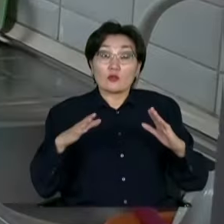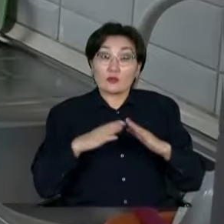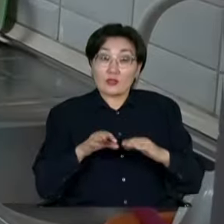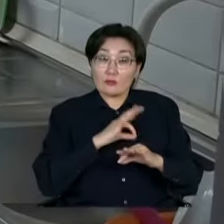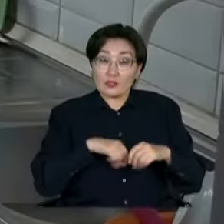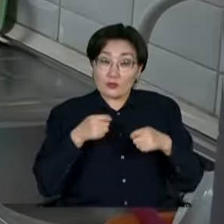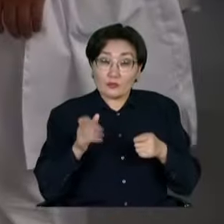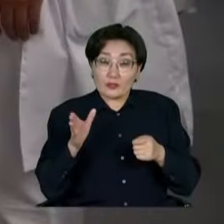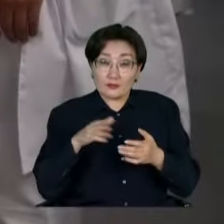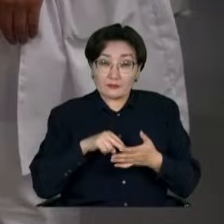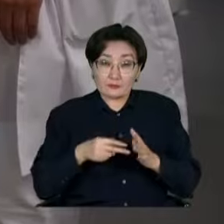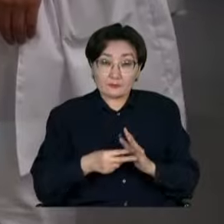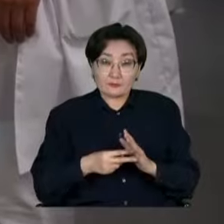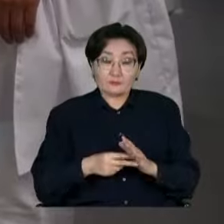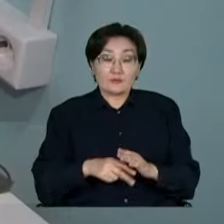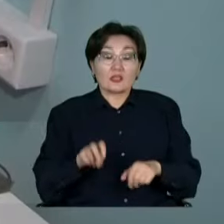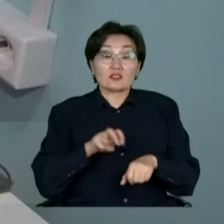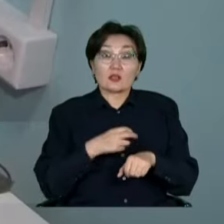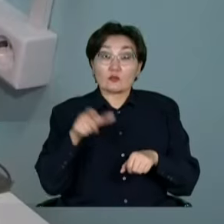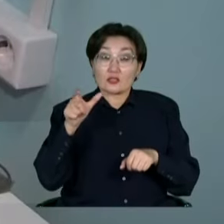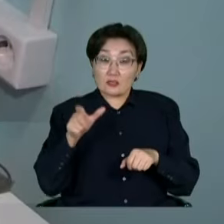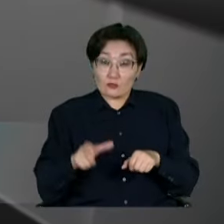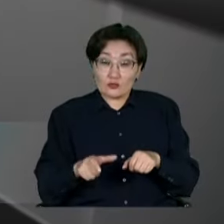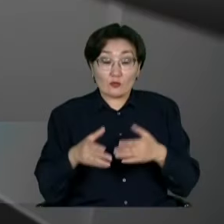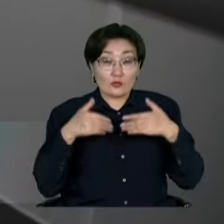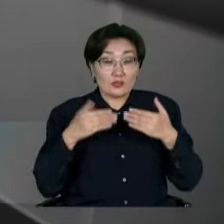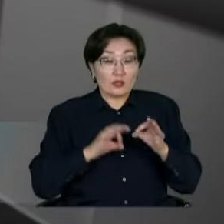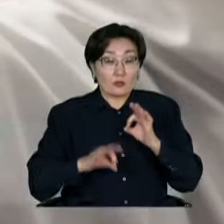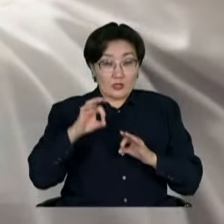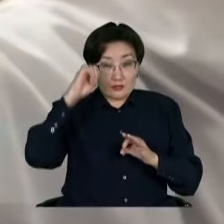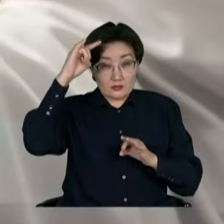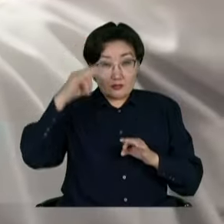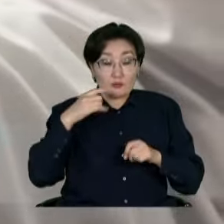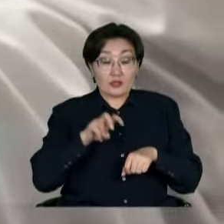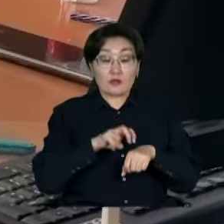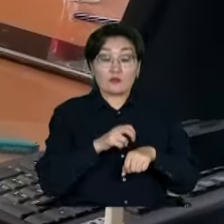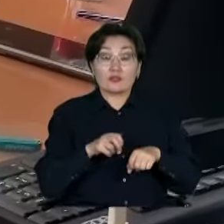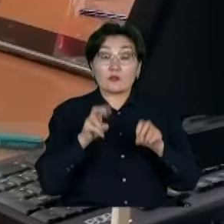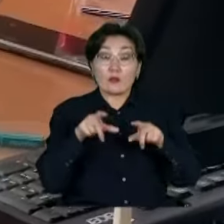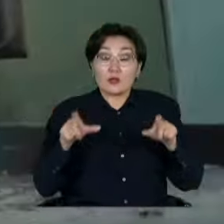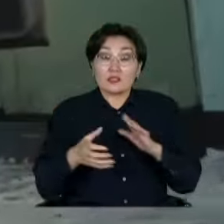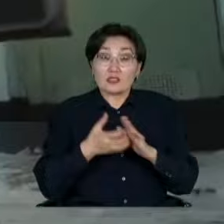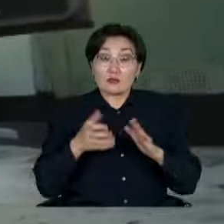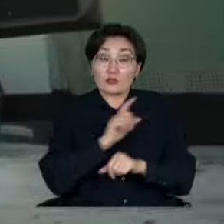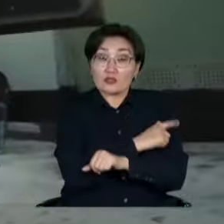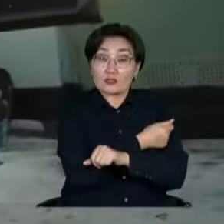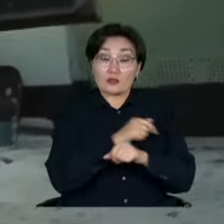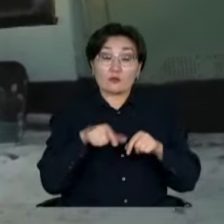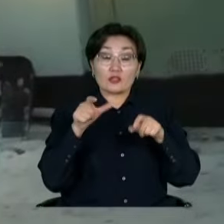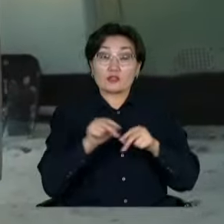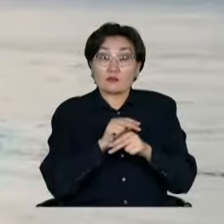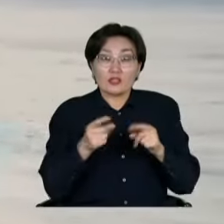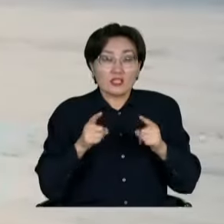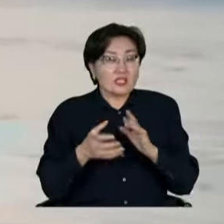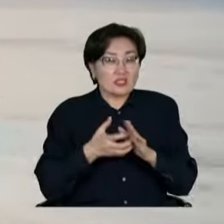берілмек? Ақ халат киетін абзал жандар жоқ. Шығыс Қазақстанда медицина мамандары тапшы. Ауруханада адам емдейтіндер неге